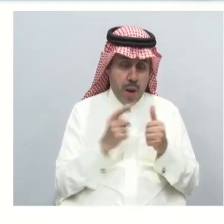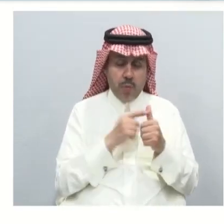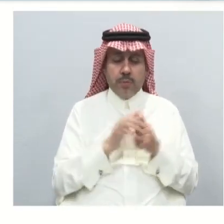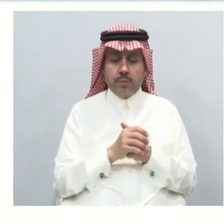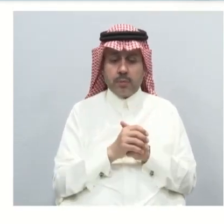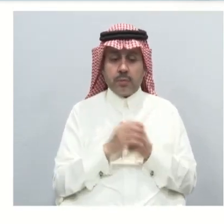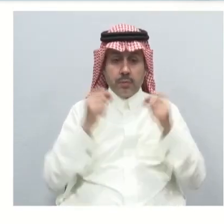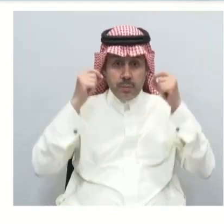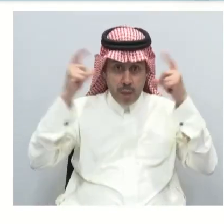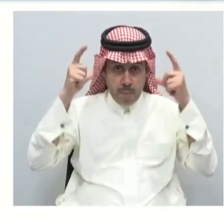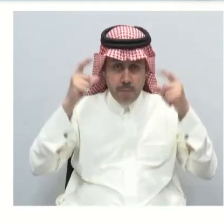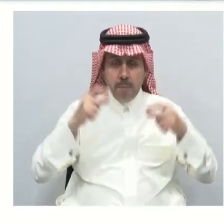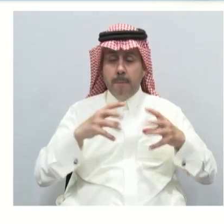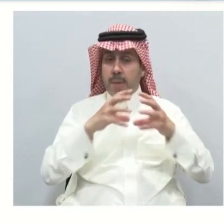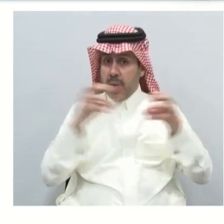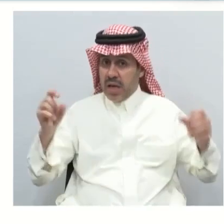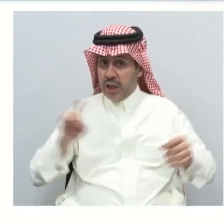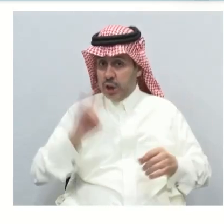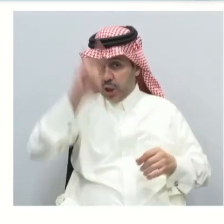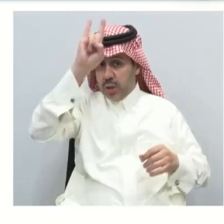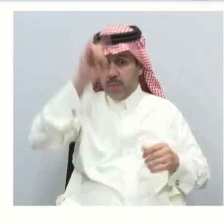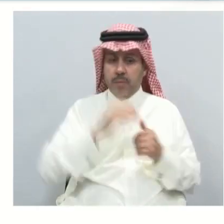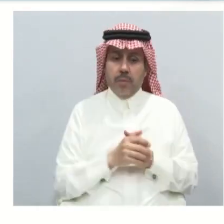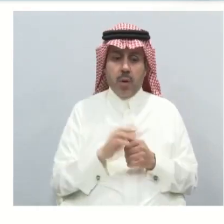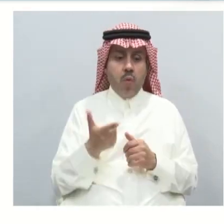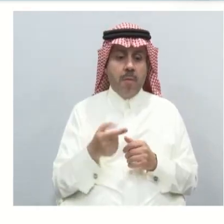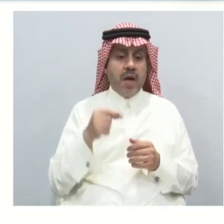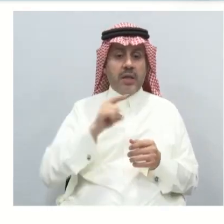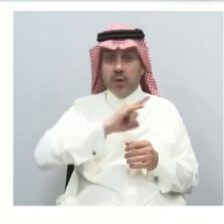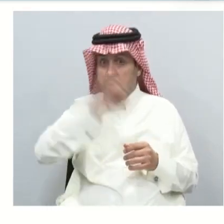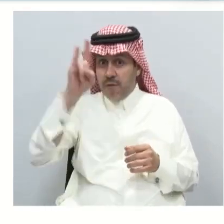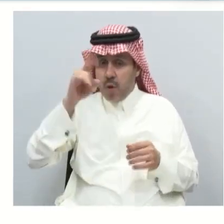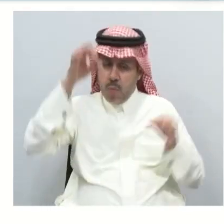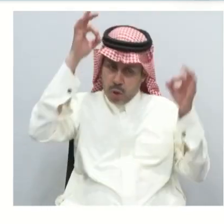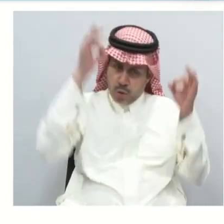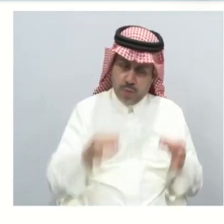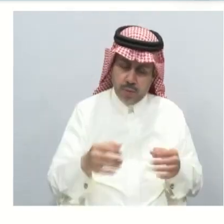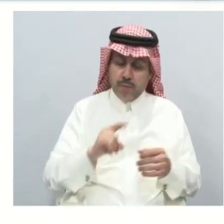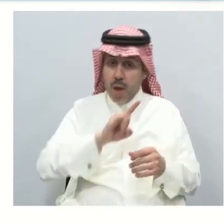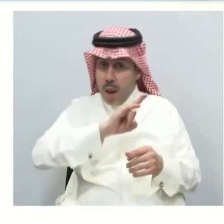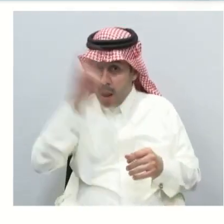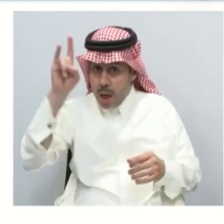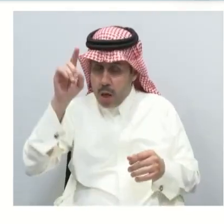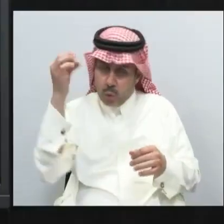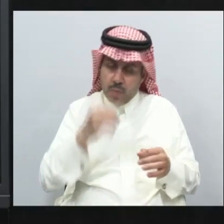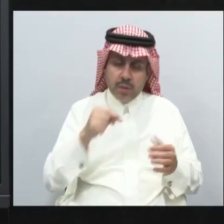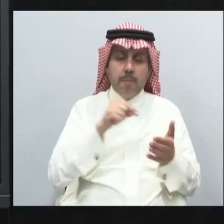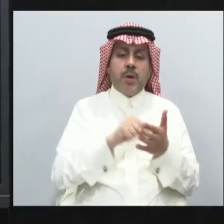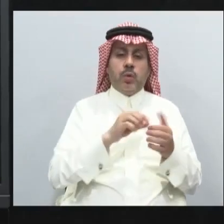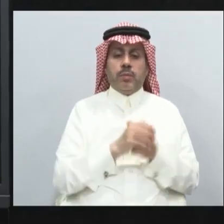العلم بمعنى الشهاده وما تنفيه وما تثبته تعلم بمعنى لا اله الا الله